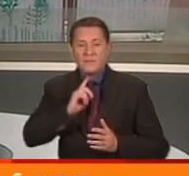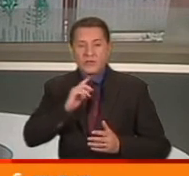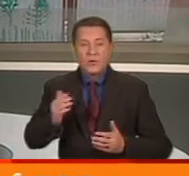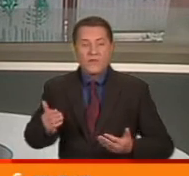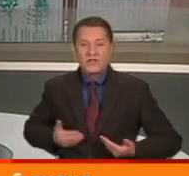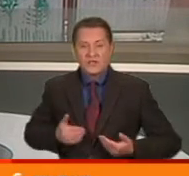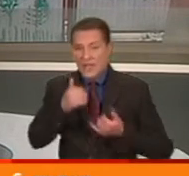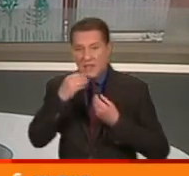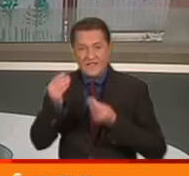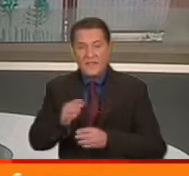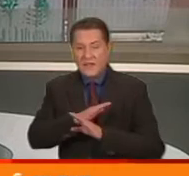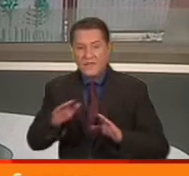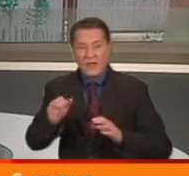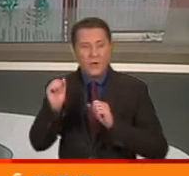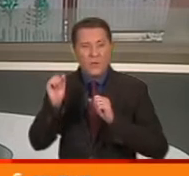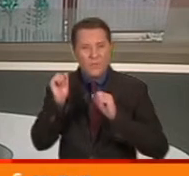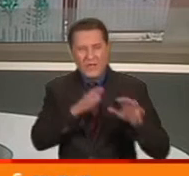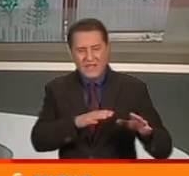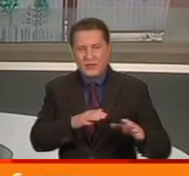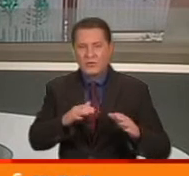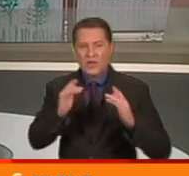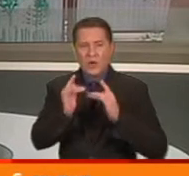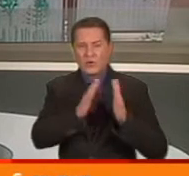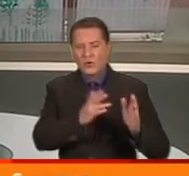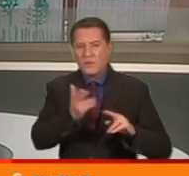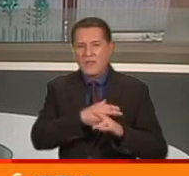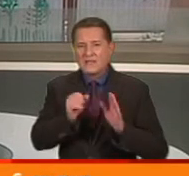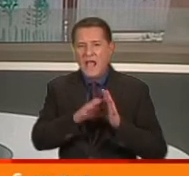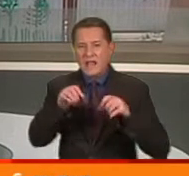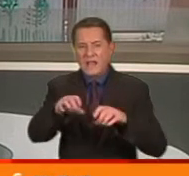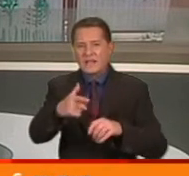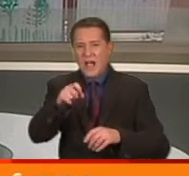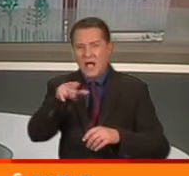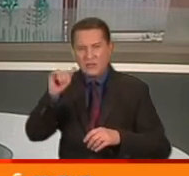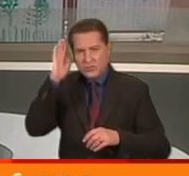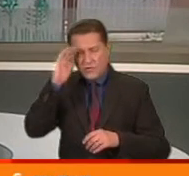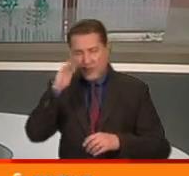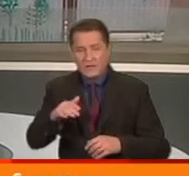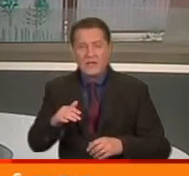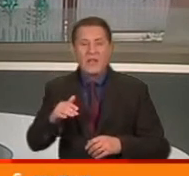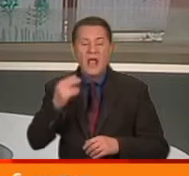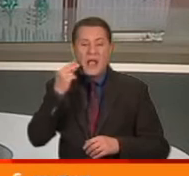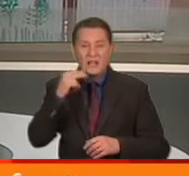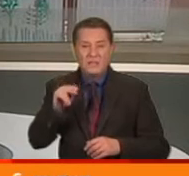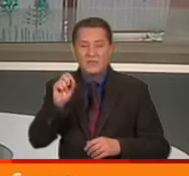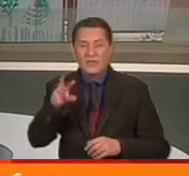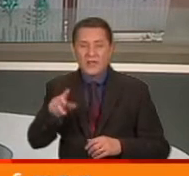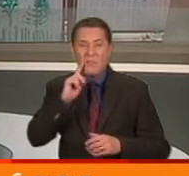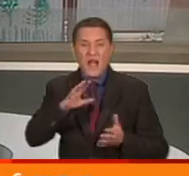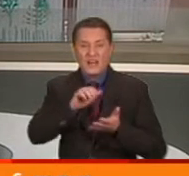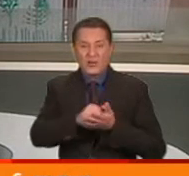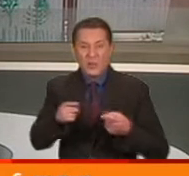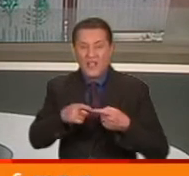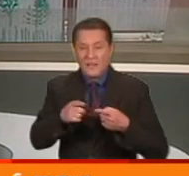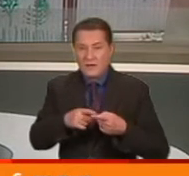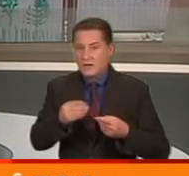житла. Покинутий колишній гуртожиток без електрики, газу і води. Проте людям він ліпше за орендовану квартиру, бо влітку ціни на неї